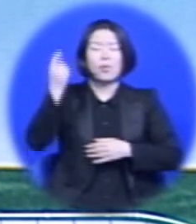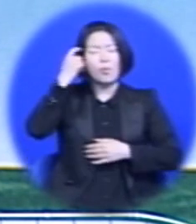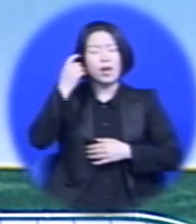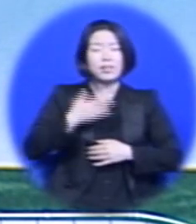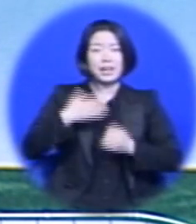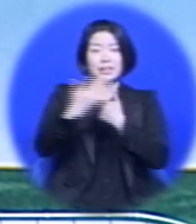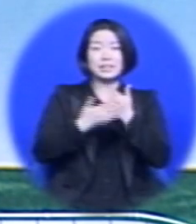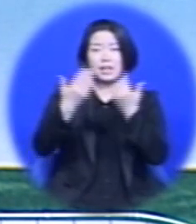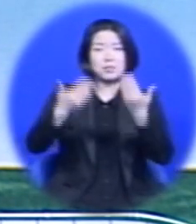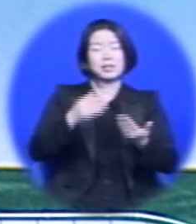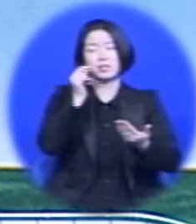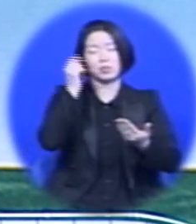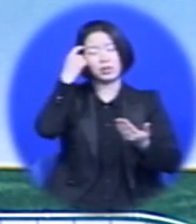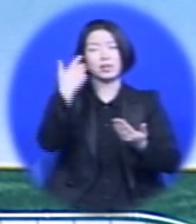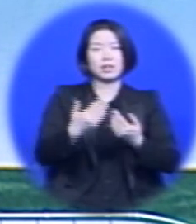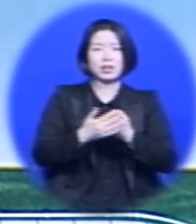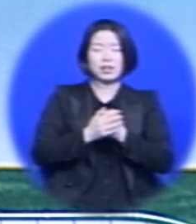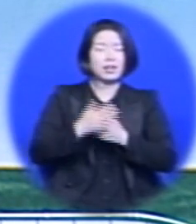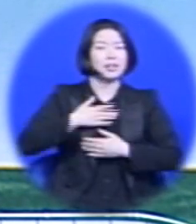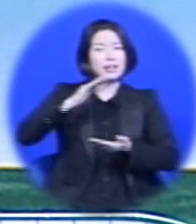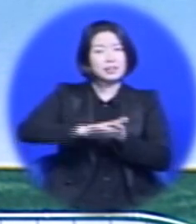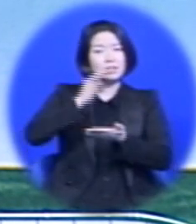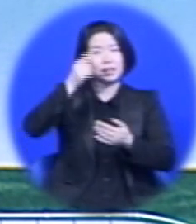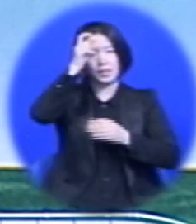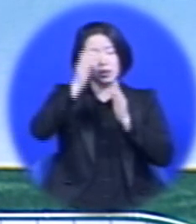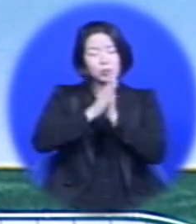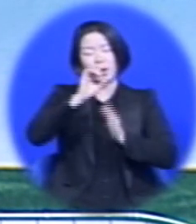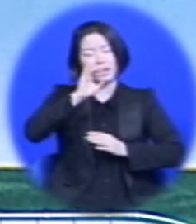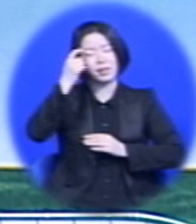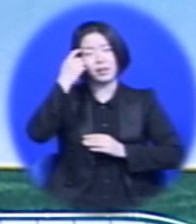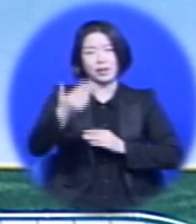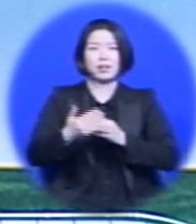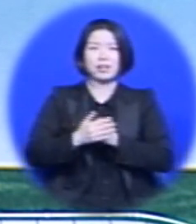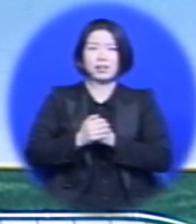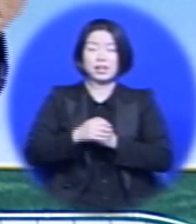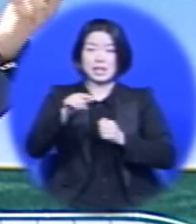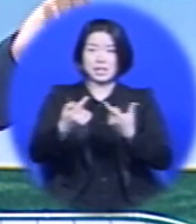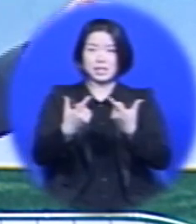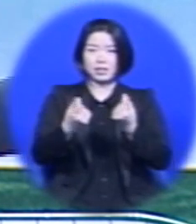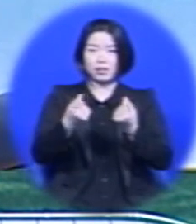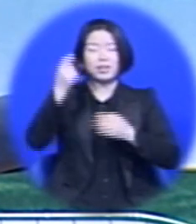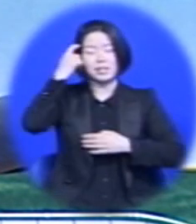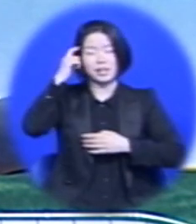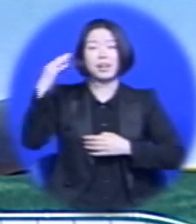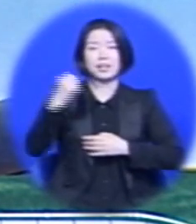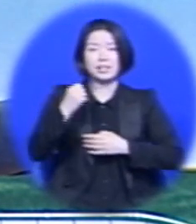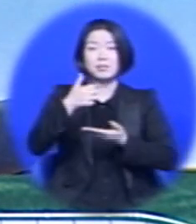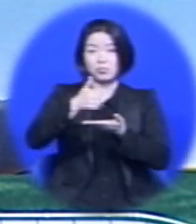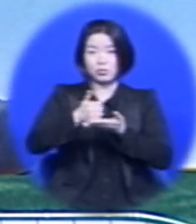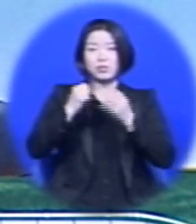못 받을까 왜 나는 이렇게 뜨겁게 기도가 안 될까 그런 생각하시는 분이